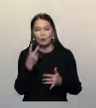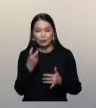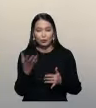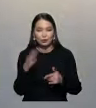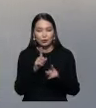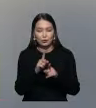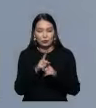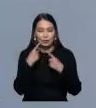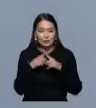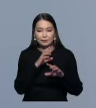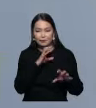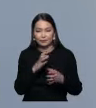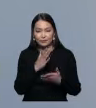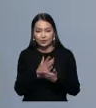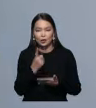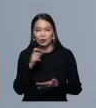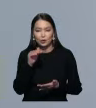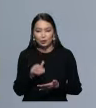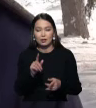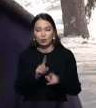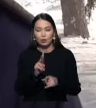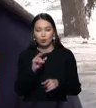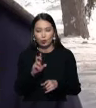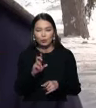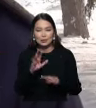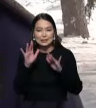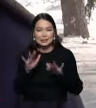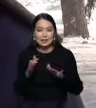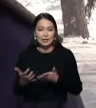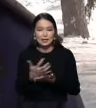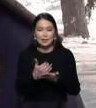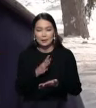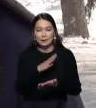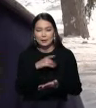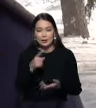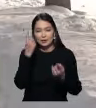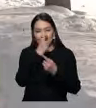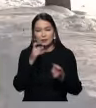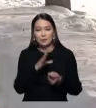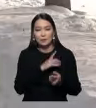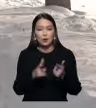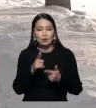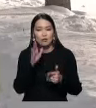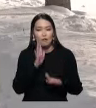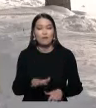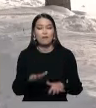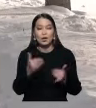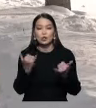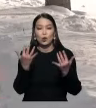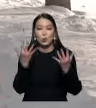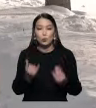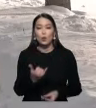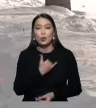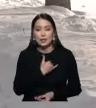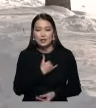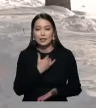сооружений. Вывезено более 100 тысяч кубометров снега. У нас в регионе объявлена повышенная готовность к паводку. На сегодняшний день у нас